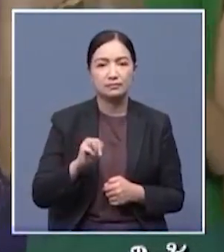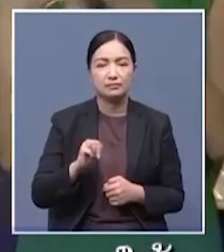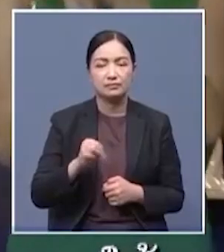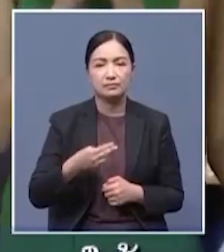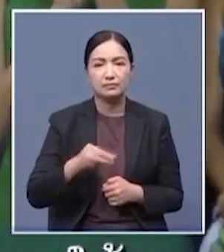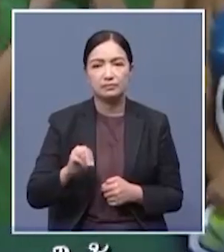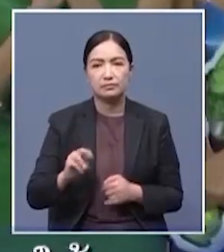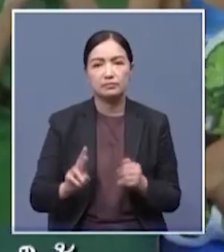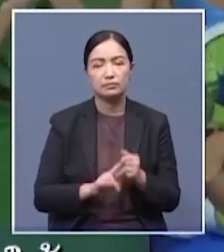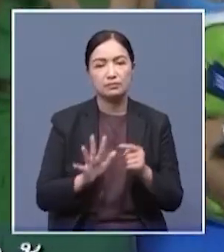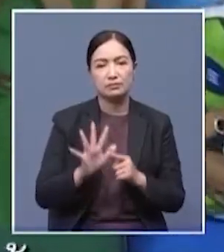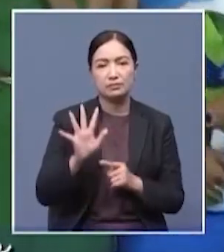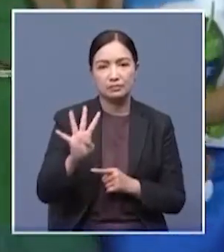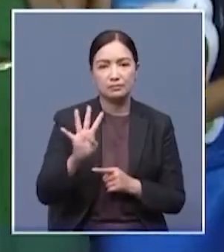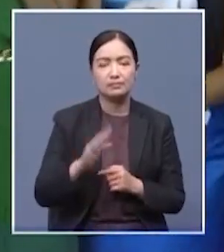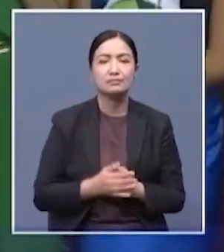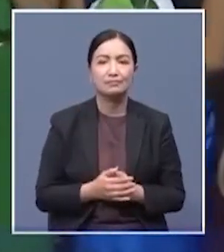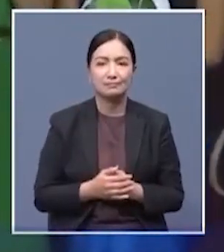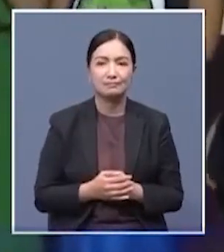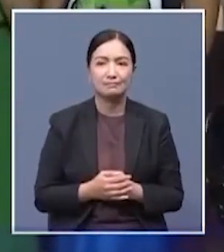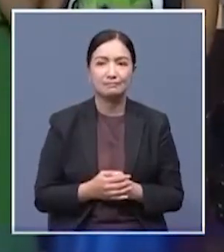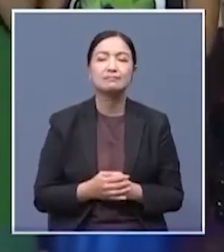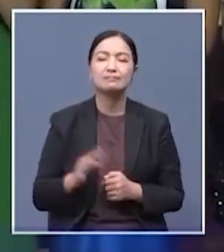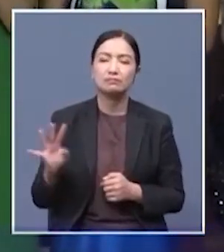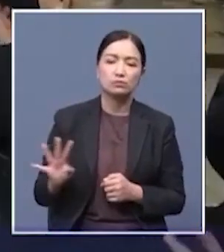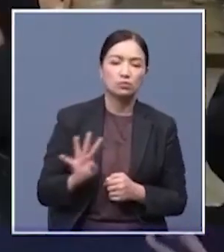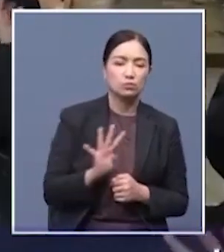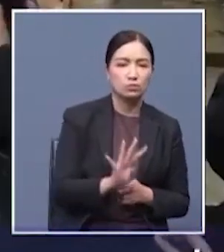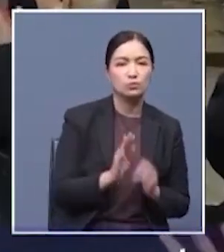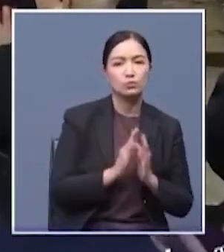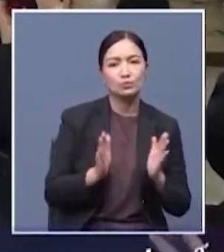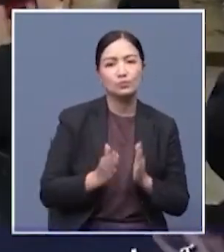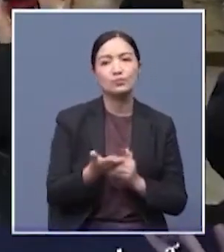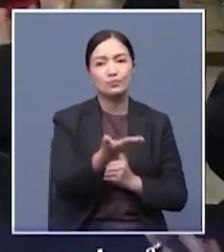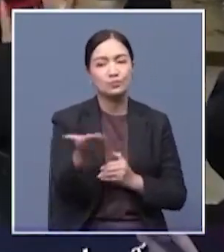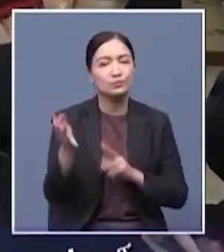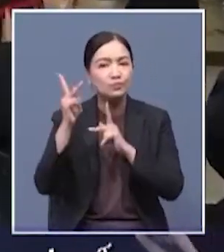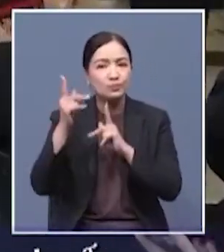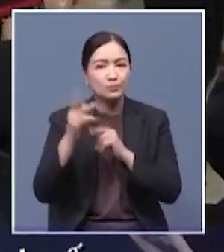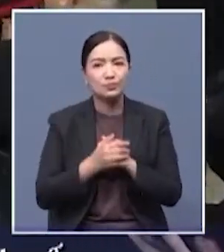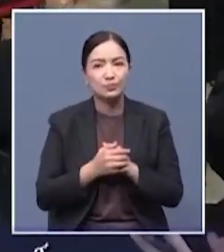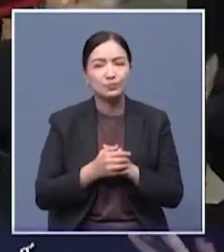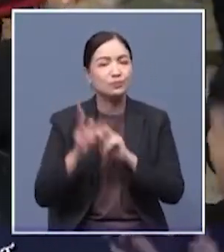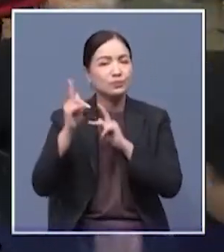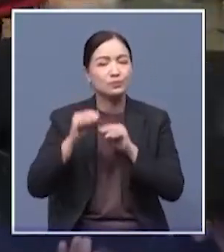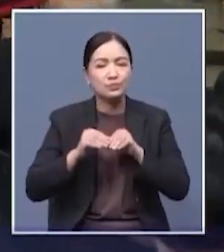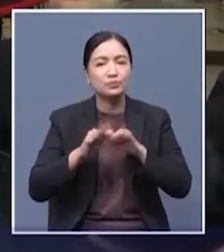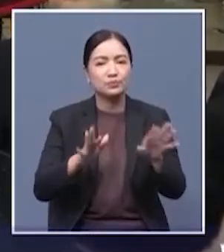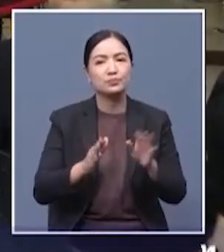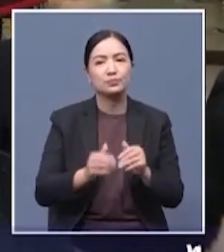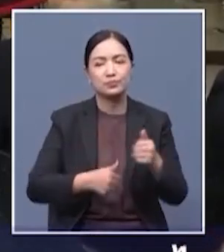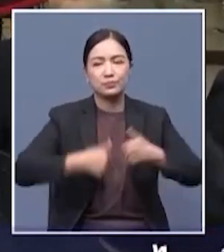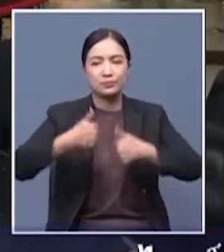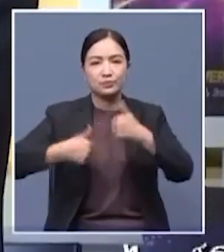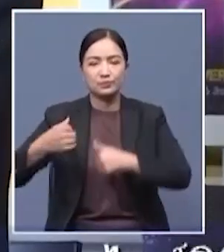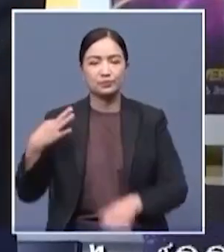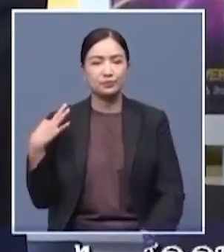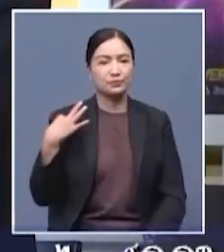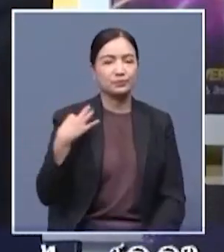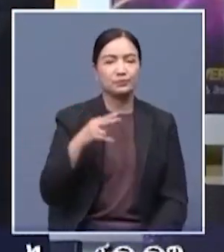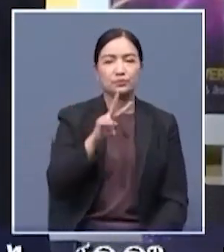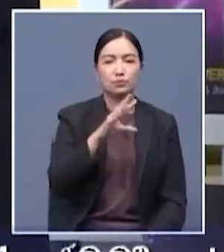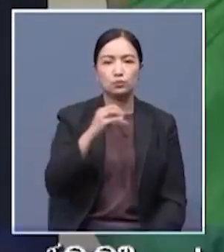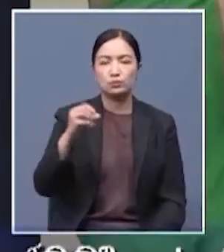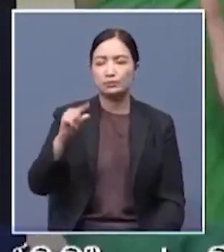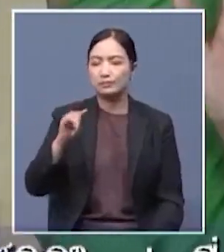รองชนะเลิศอันดับที่4ซึ่งได้เดินทางมาขอบคุณสื่อมวลชนที่ได้นำเสนอข่าวการประกวดมิสยูนิเวิร์สไทยแลนด์2024อย่